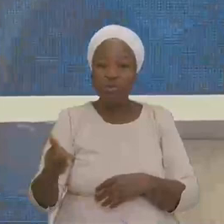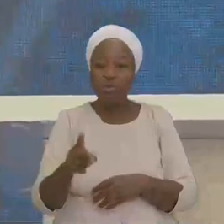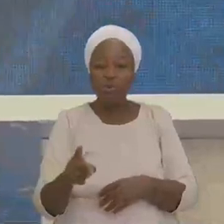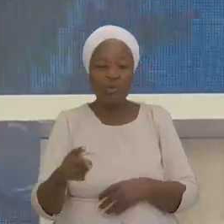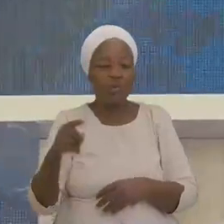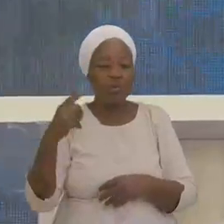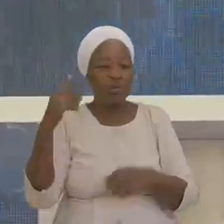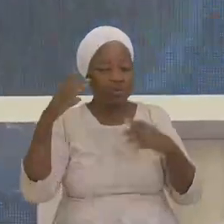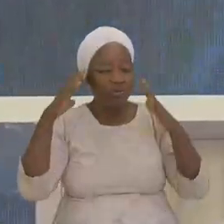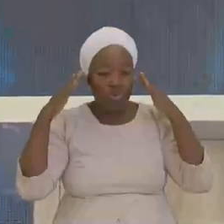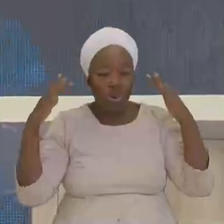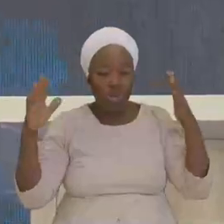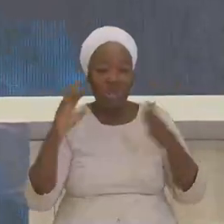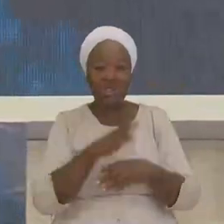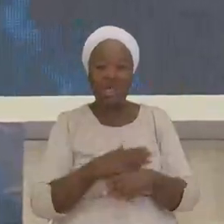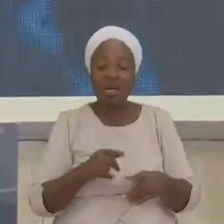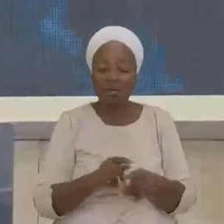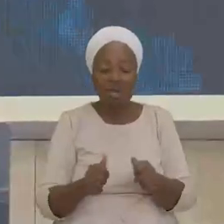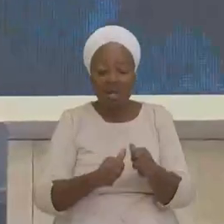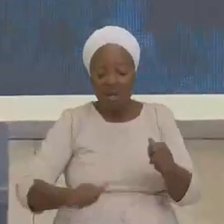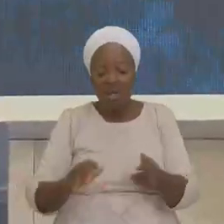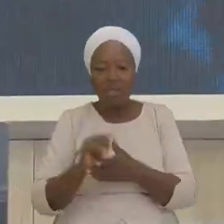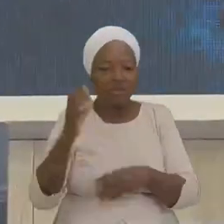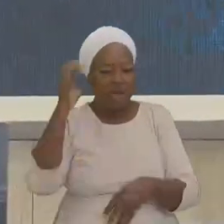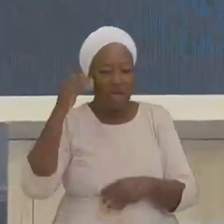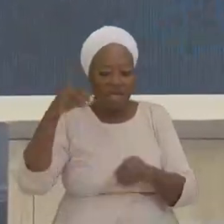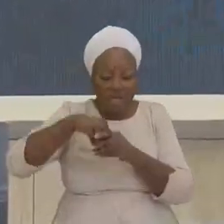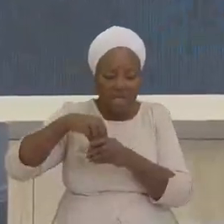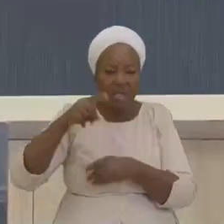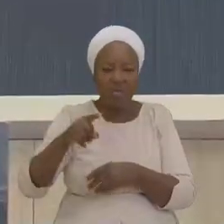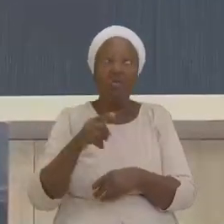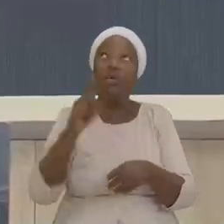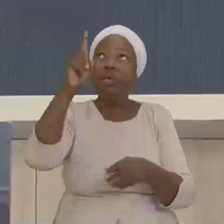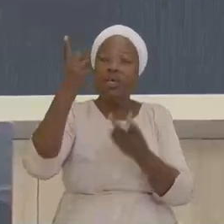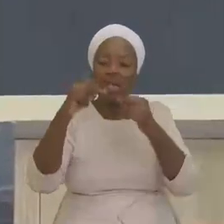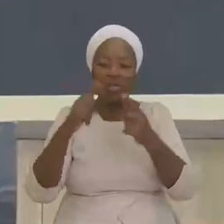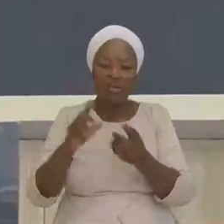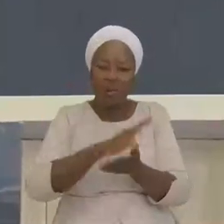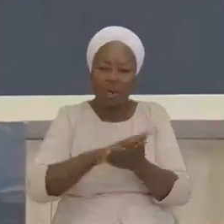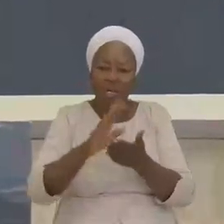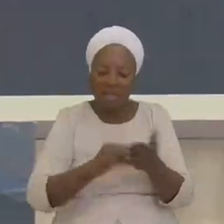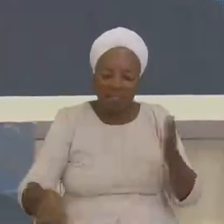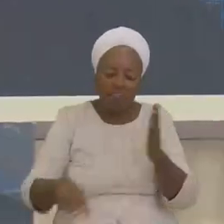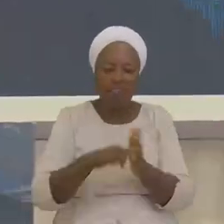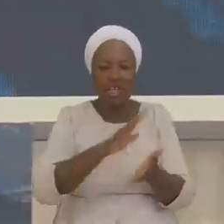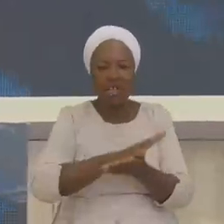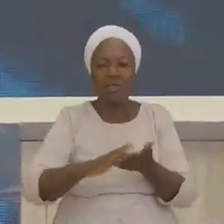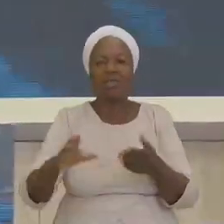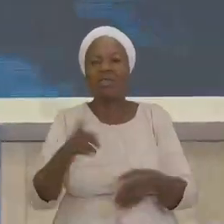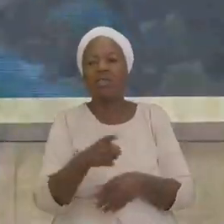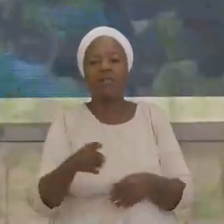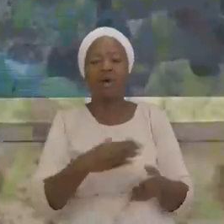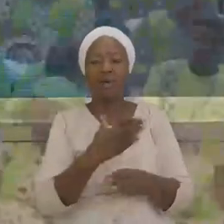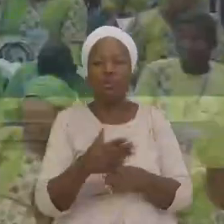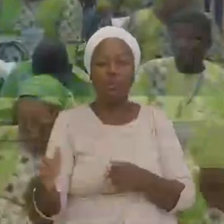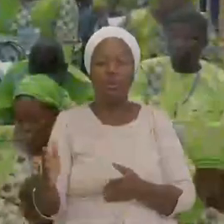temple. Tous ces bruits, ces distractions que tu entends de dedans de toi, il est venu purifier,